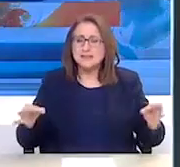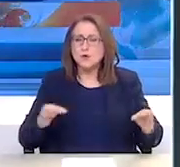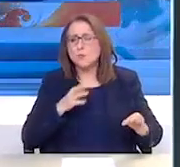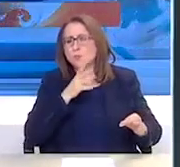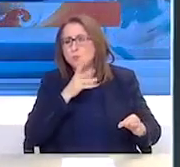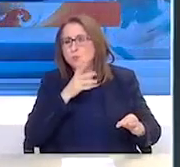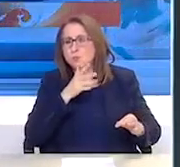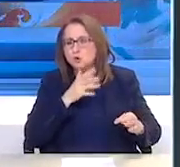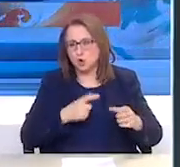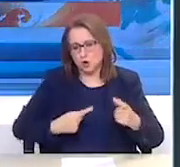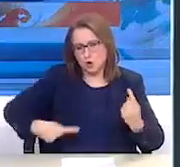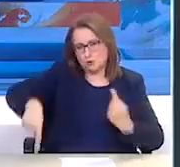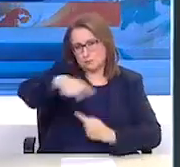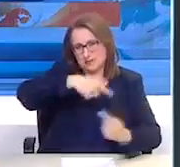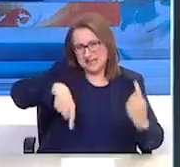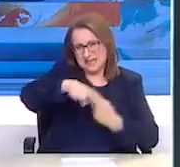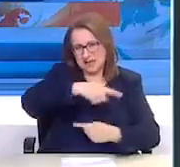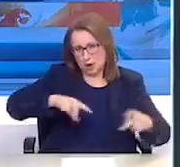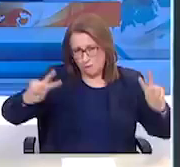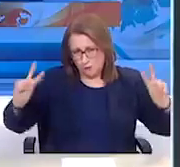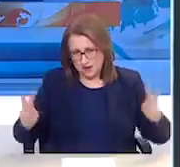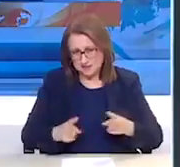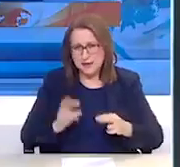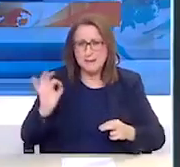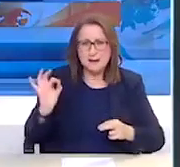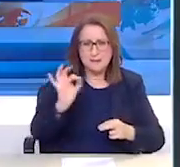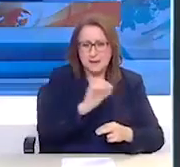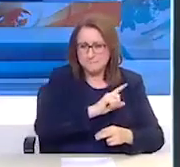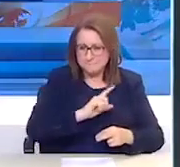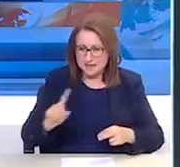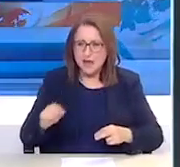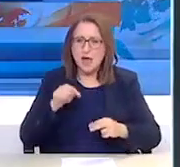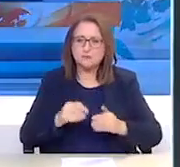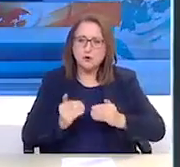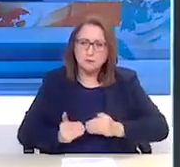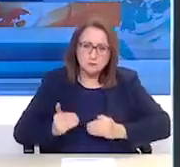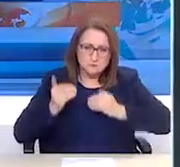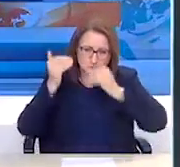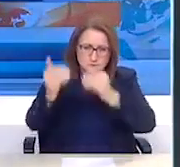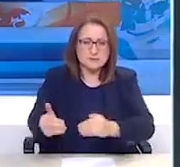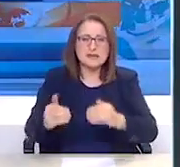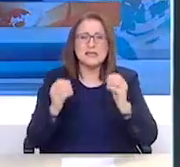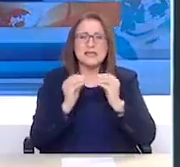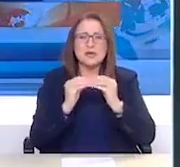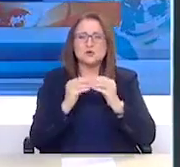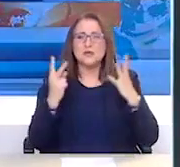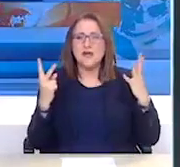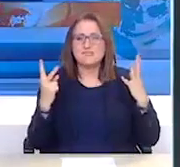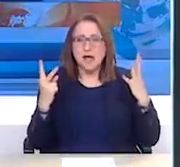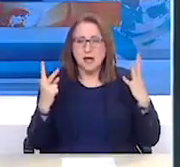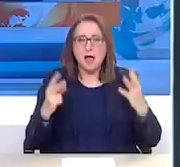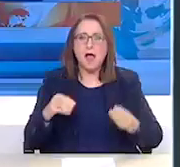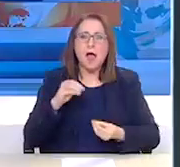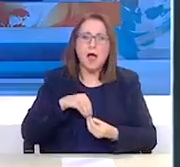περιορισμού της κυκλοφορίας των πολιτών προς αντιμετώπιση του κινδύνου διασποράς του κορονοϊού», παρατείνεται μέχρι και τις 27 Απριλίου και